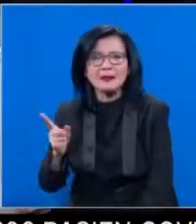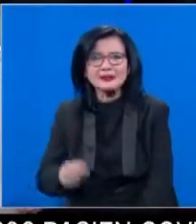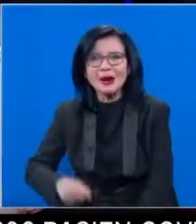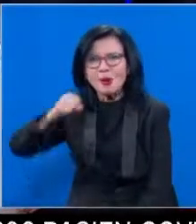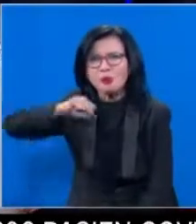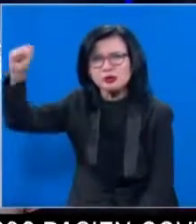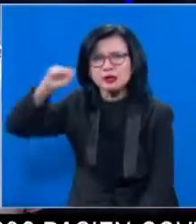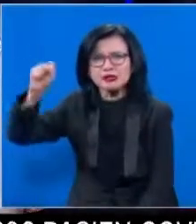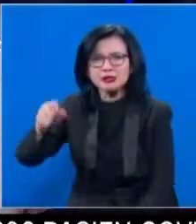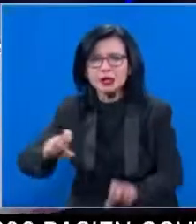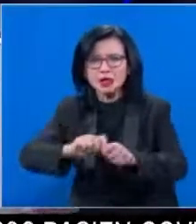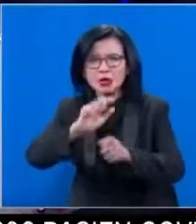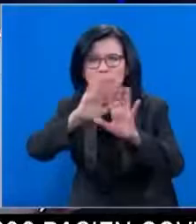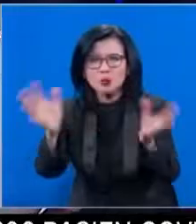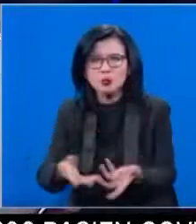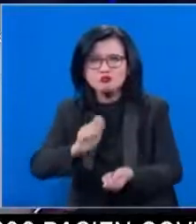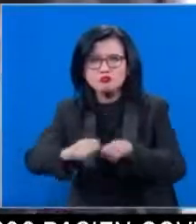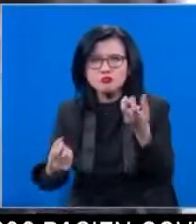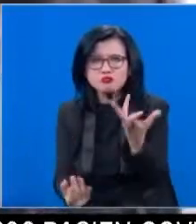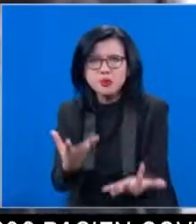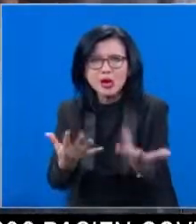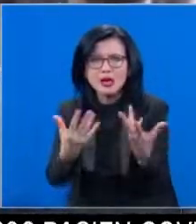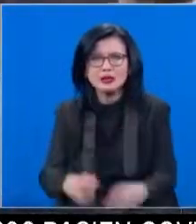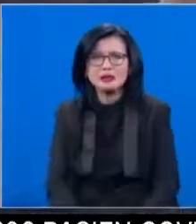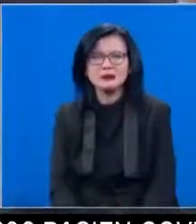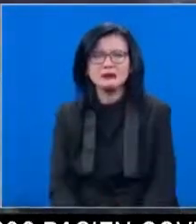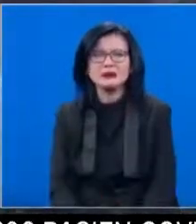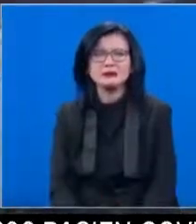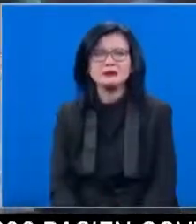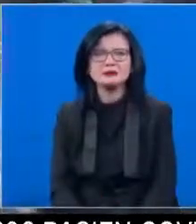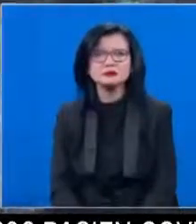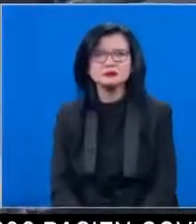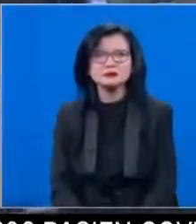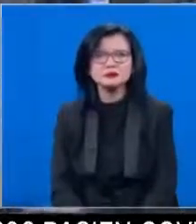pengunjuk rasa yang membakar ban di jalan Hai